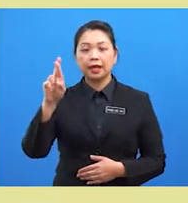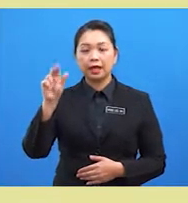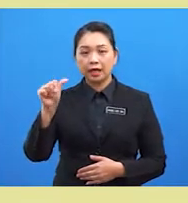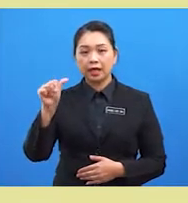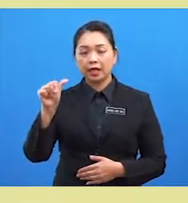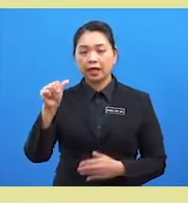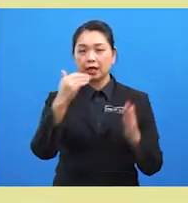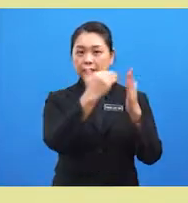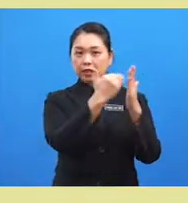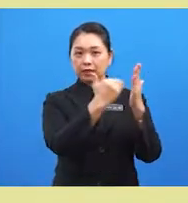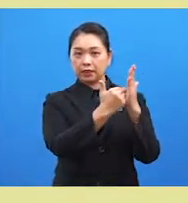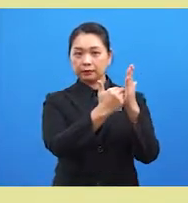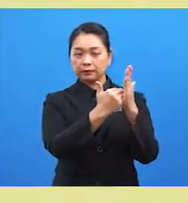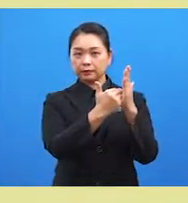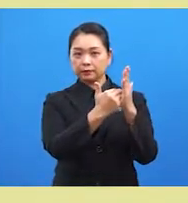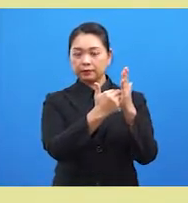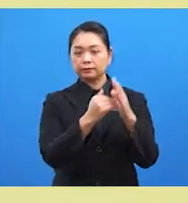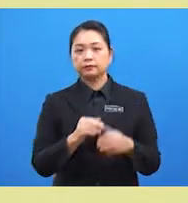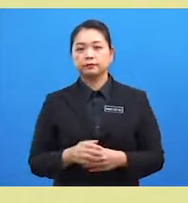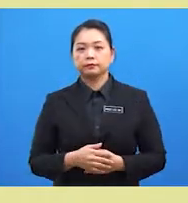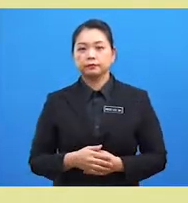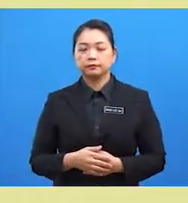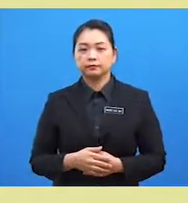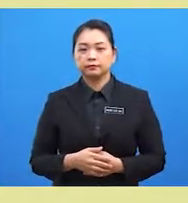rangkap mengandungi 2 rangkap.